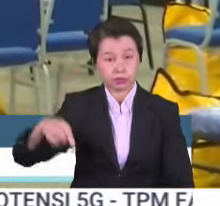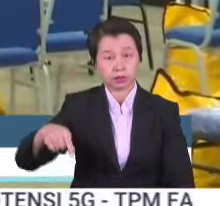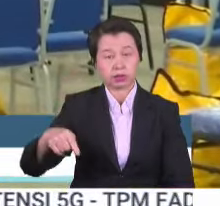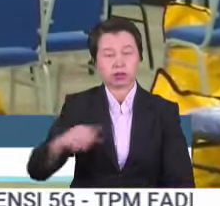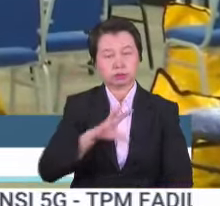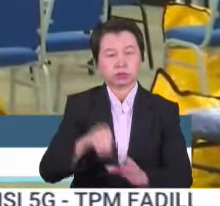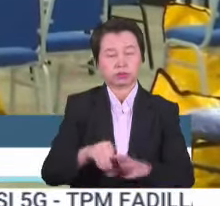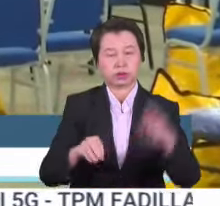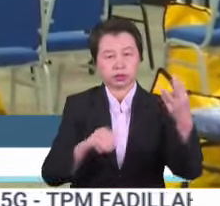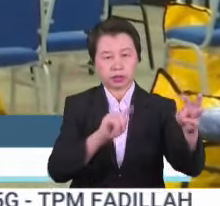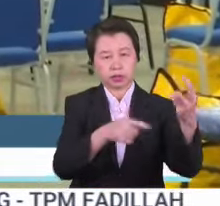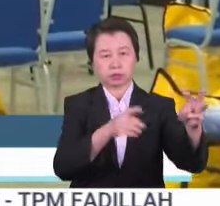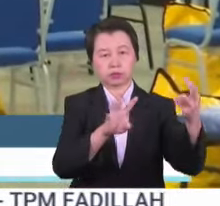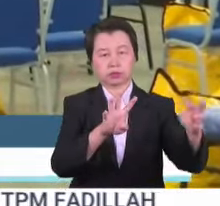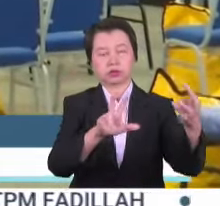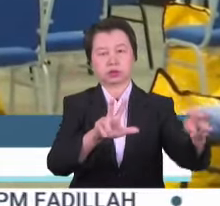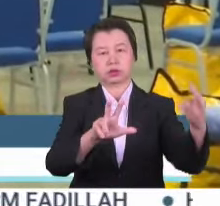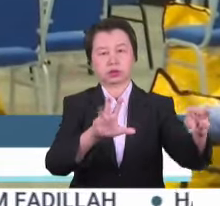membabitkan